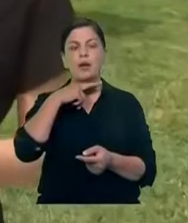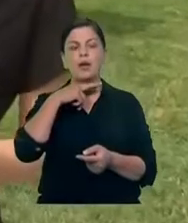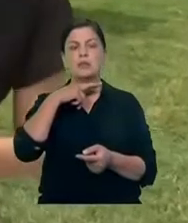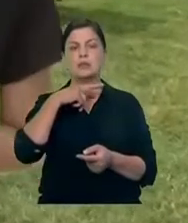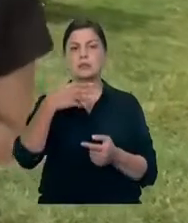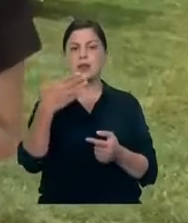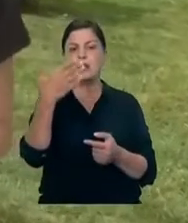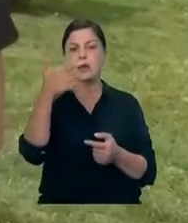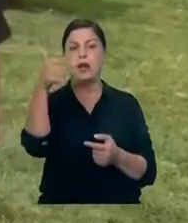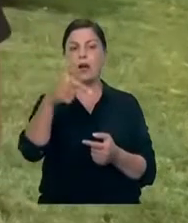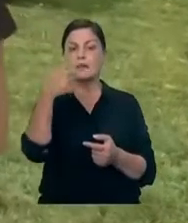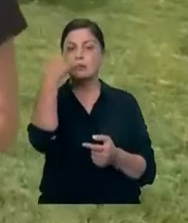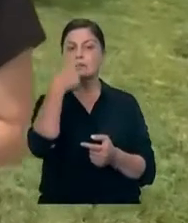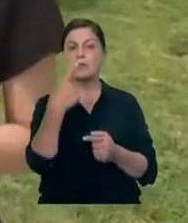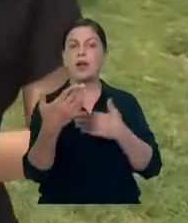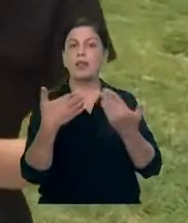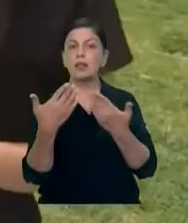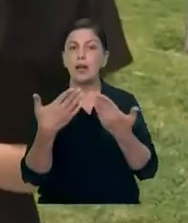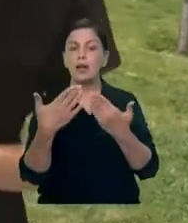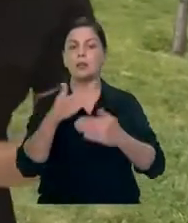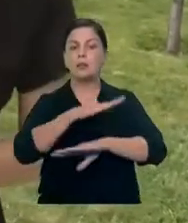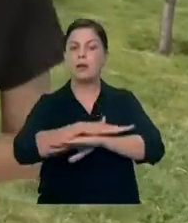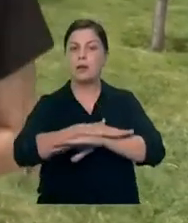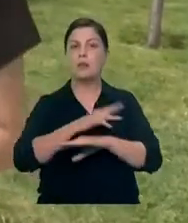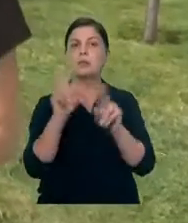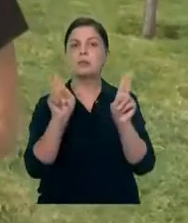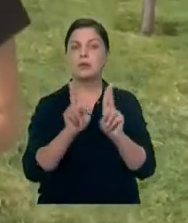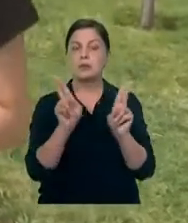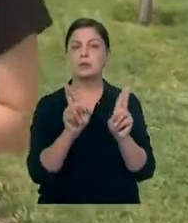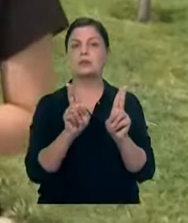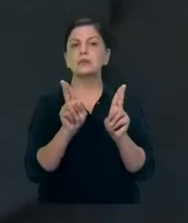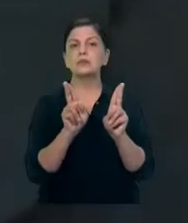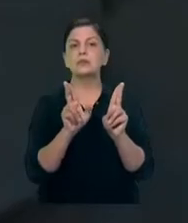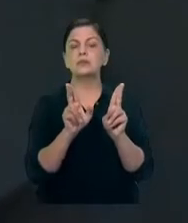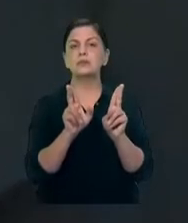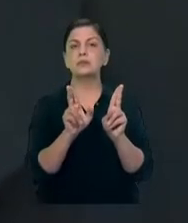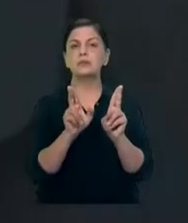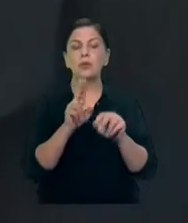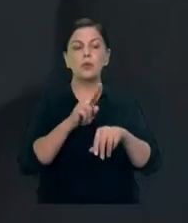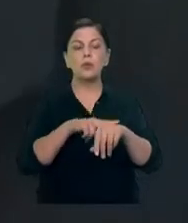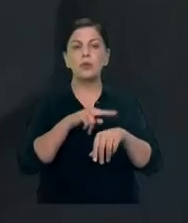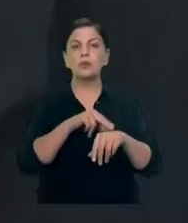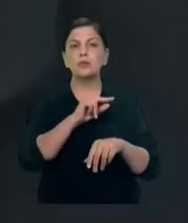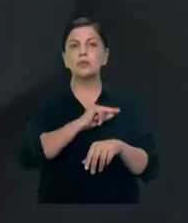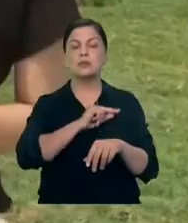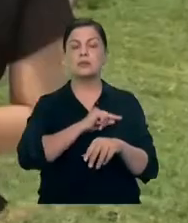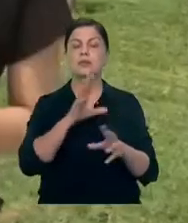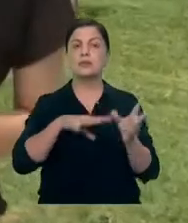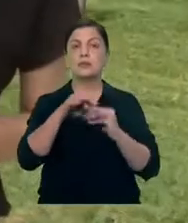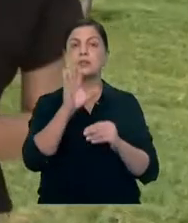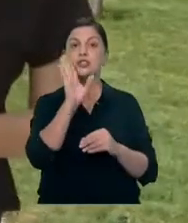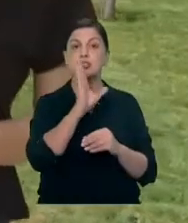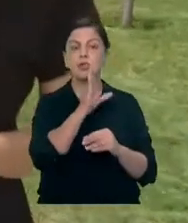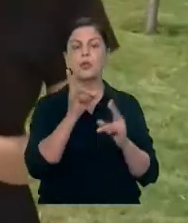vətəndaşla münasibəti, davranışla qaydalarına əməl etməsi, ən azından polis əməkdaşı olaraq bir qadın